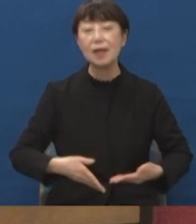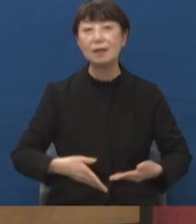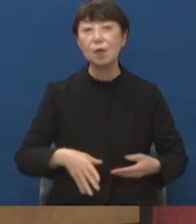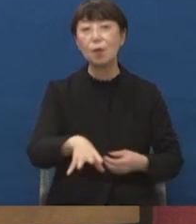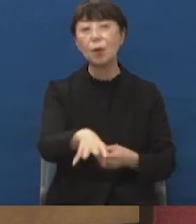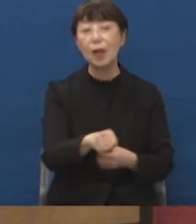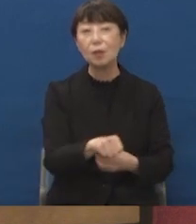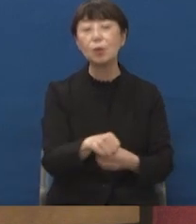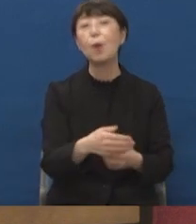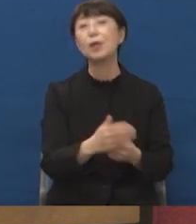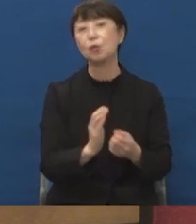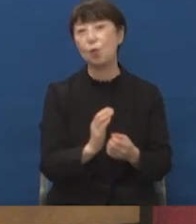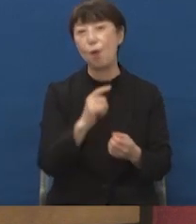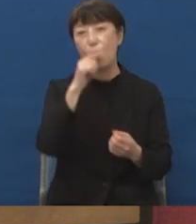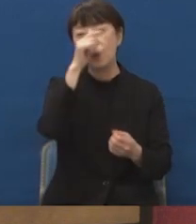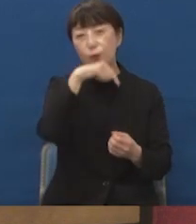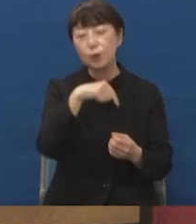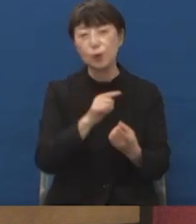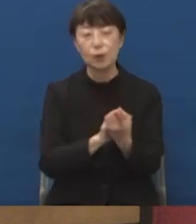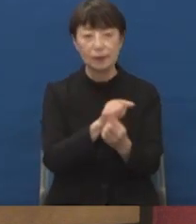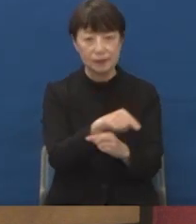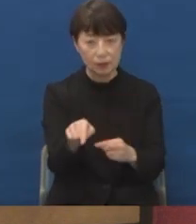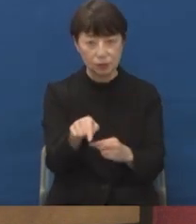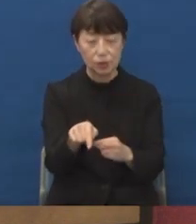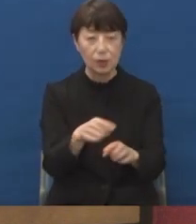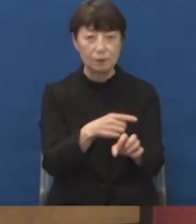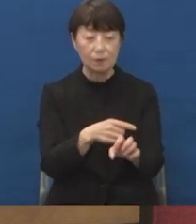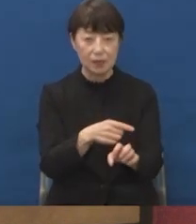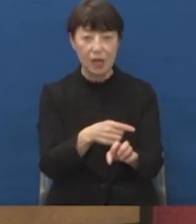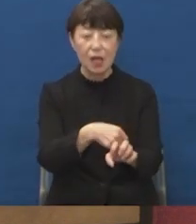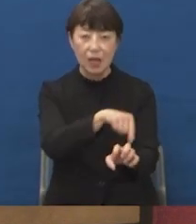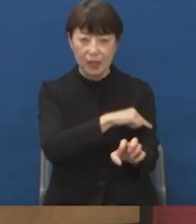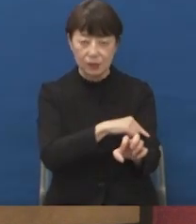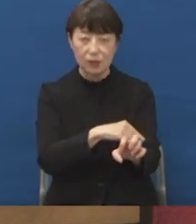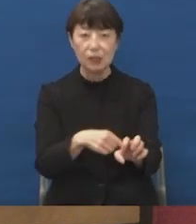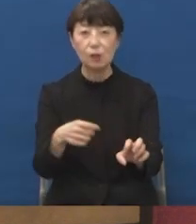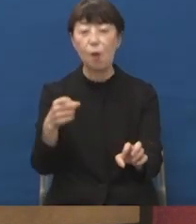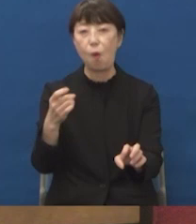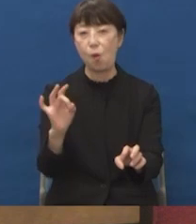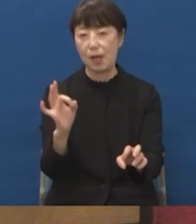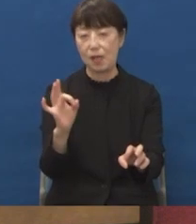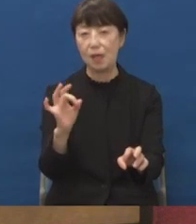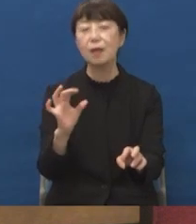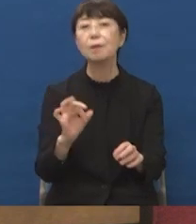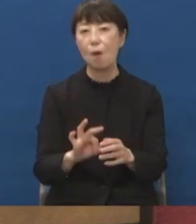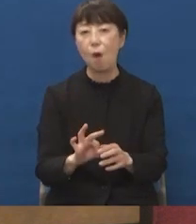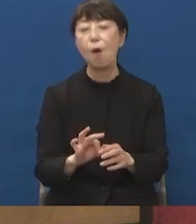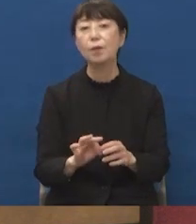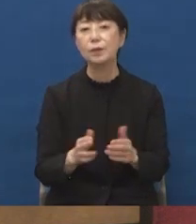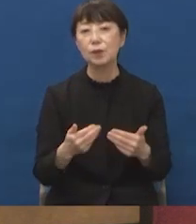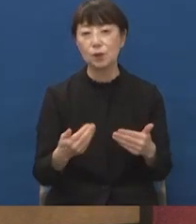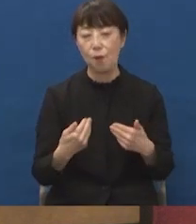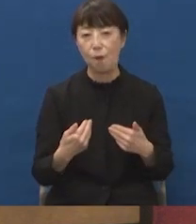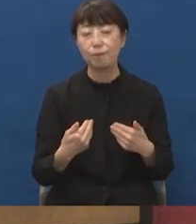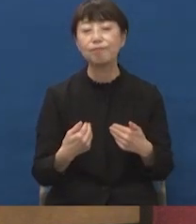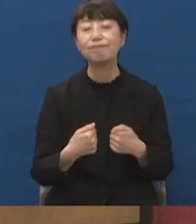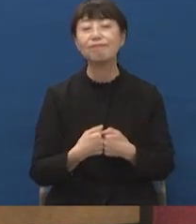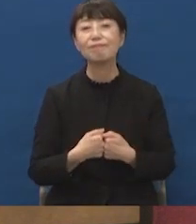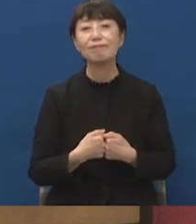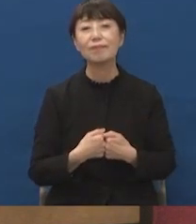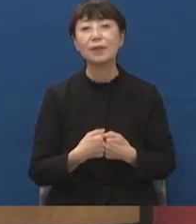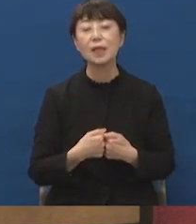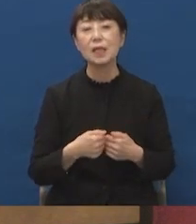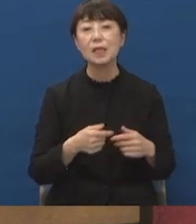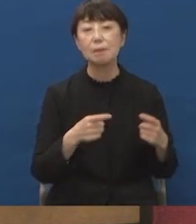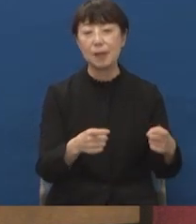の老朽化対策や、燃料費、人件費等の高騰の影響が大きく、市バスで6億